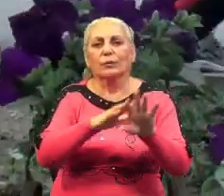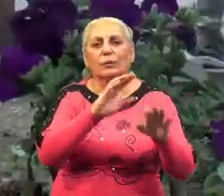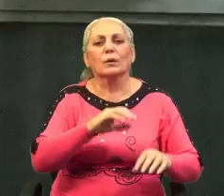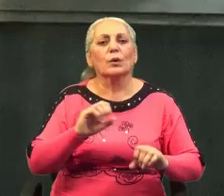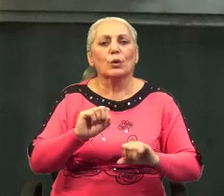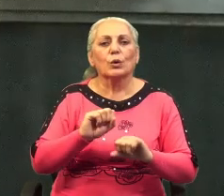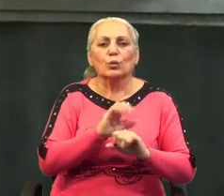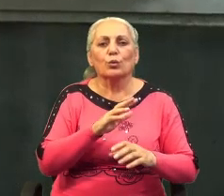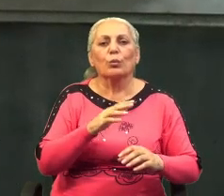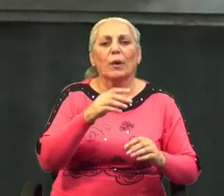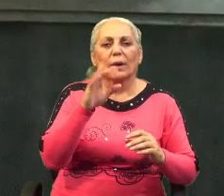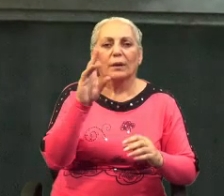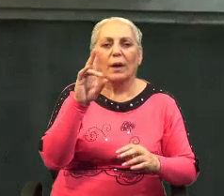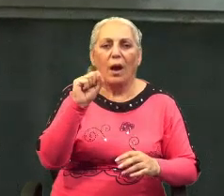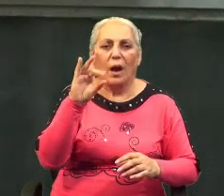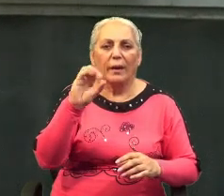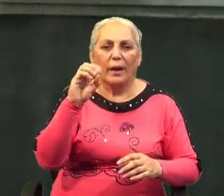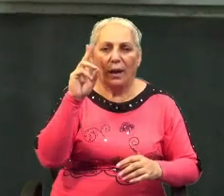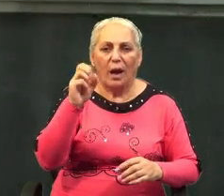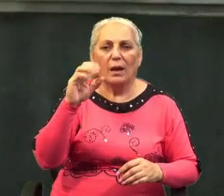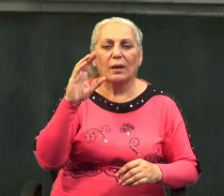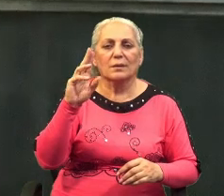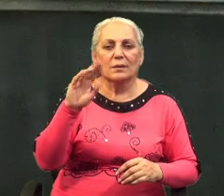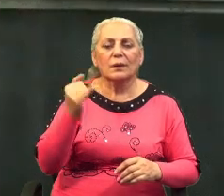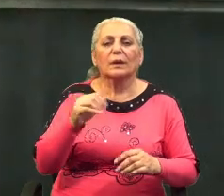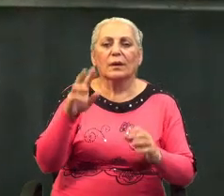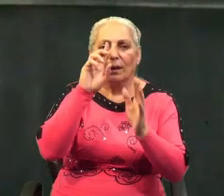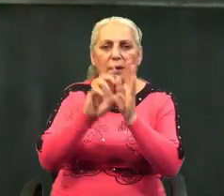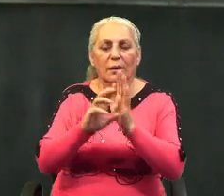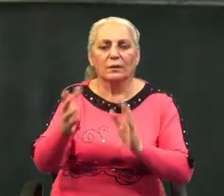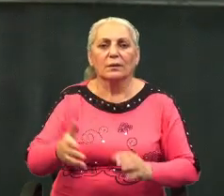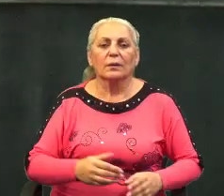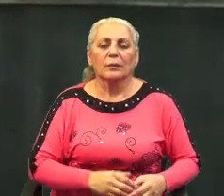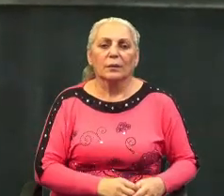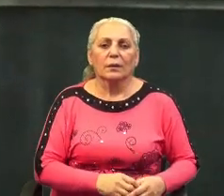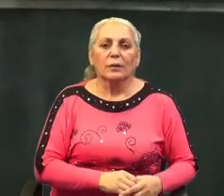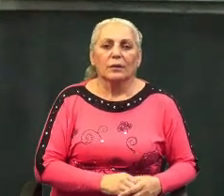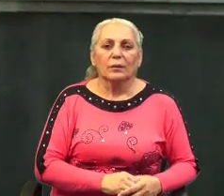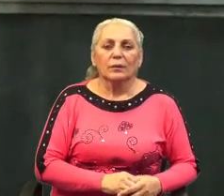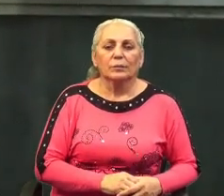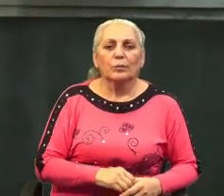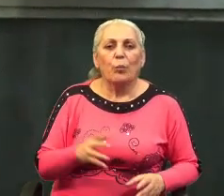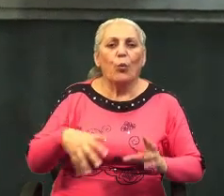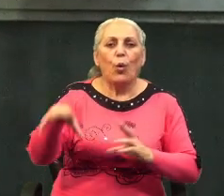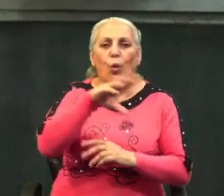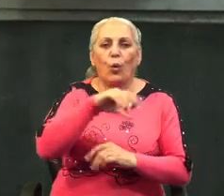եկեղեցի։ Կորստյան մատնվածների համար խաչի քարոզությունը հիմարություն